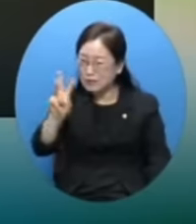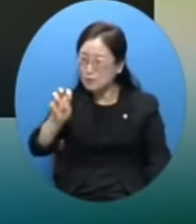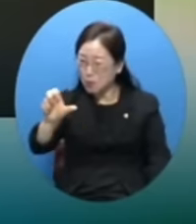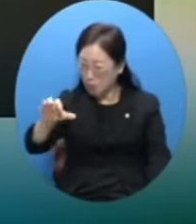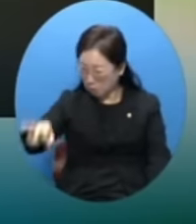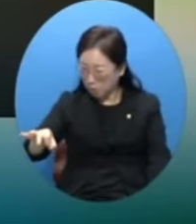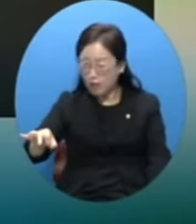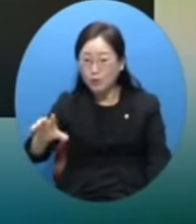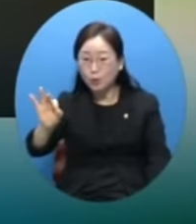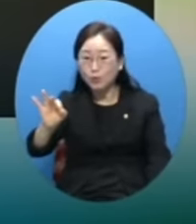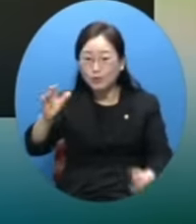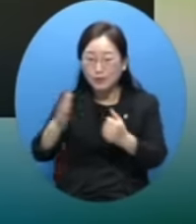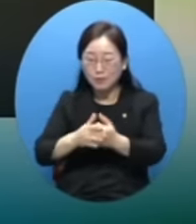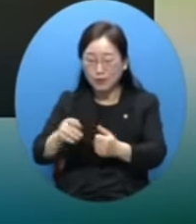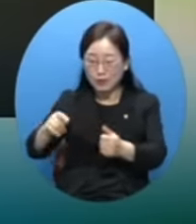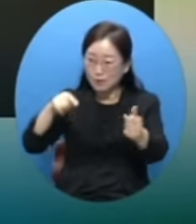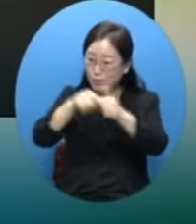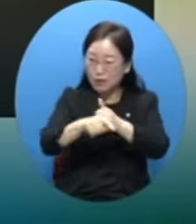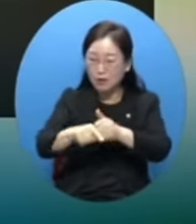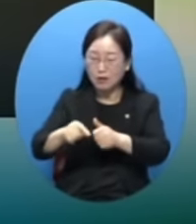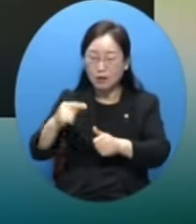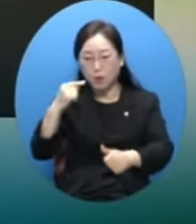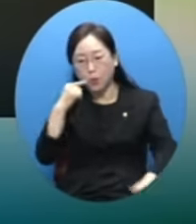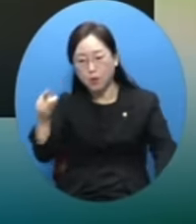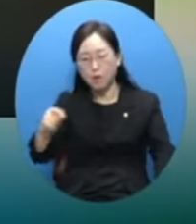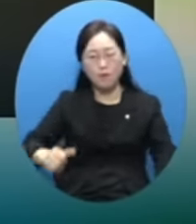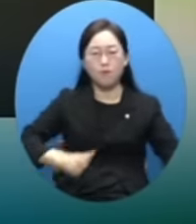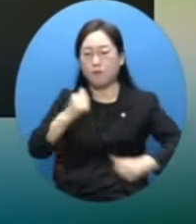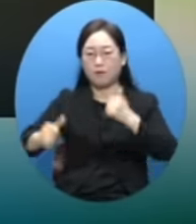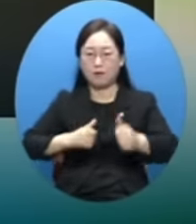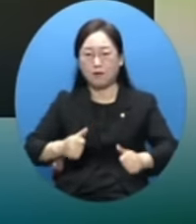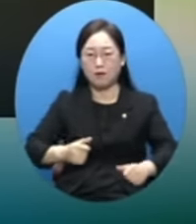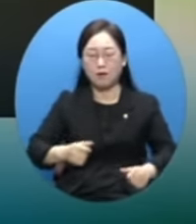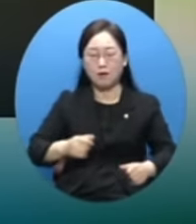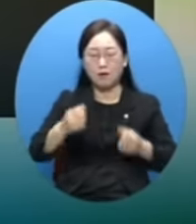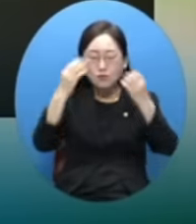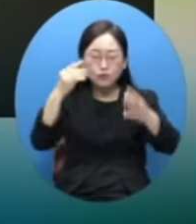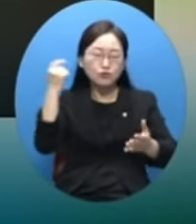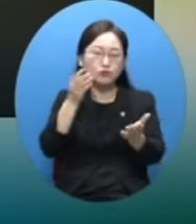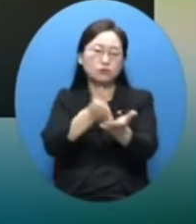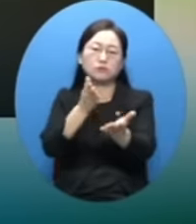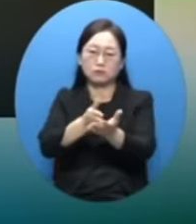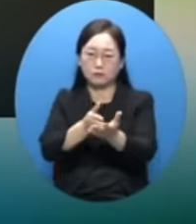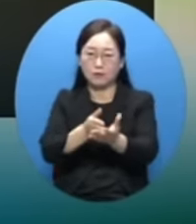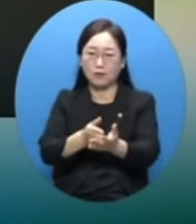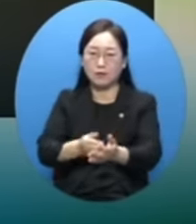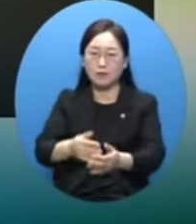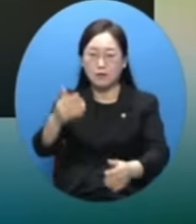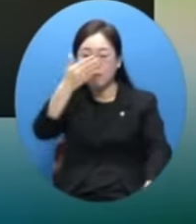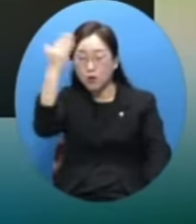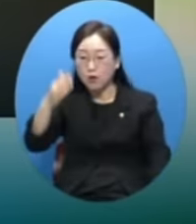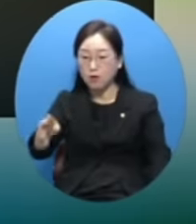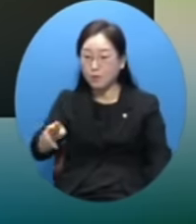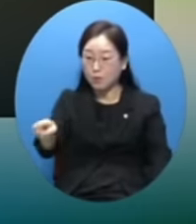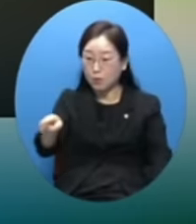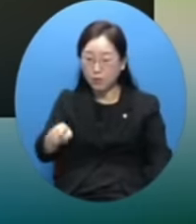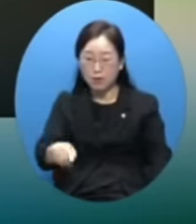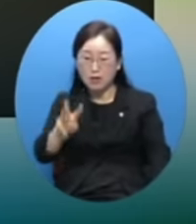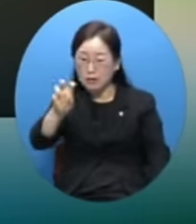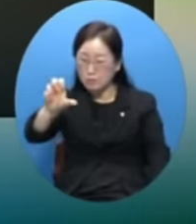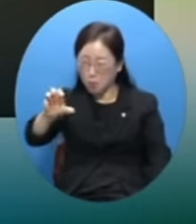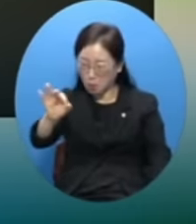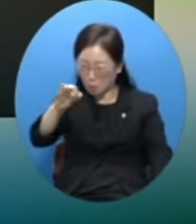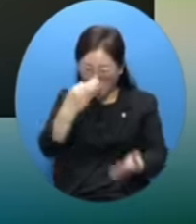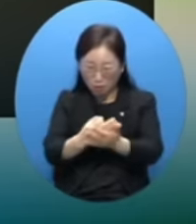범인들의 잔혹함에 대해서 분노했습니다. 뉴스에 나왔습니다. 이 청소년들이 35센트 뺏으려고 사람을